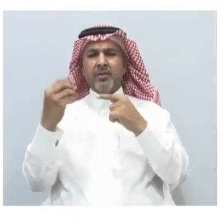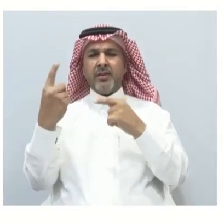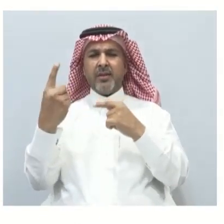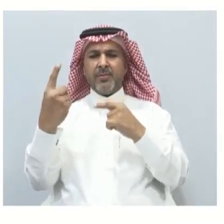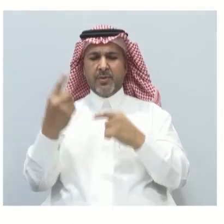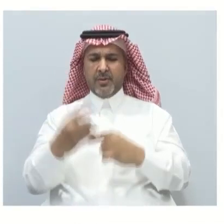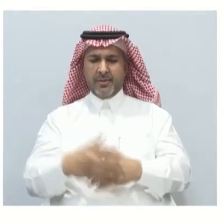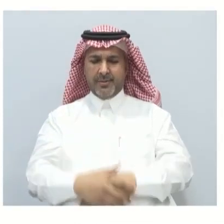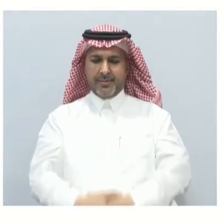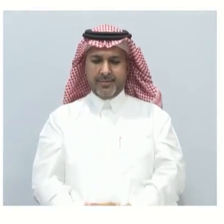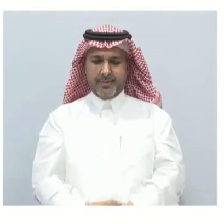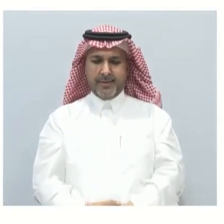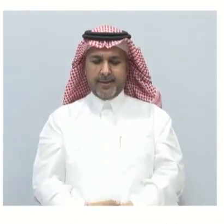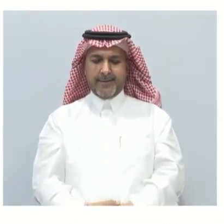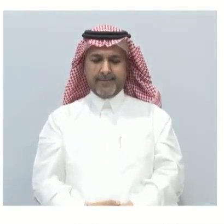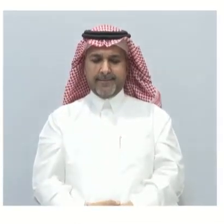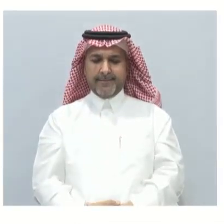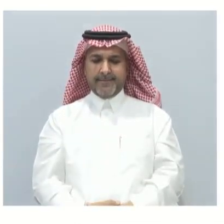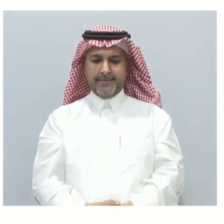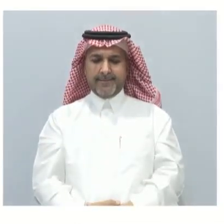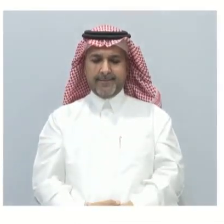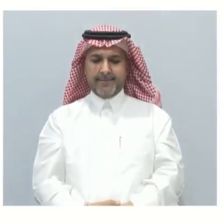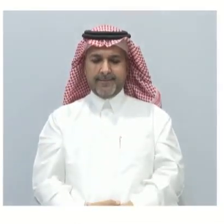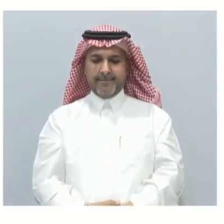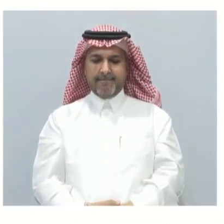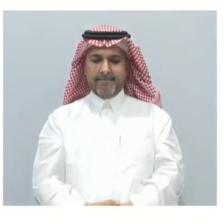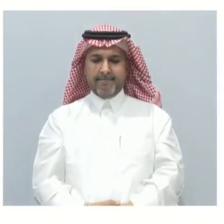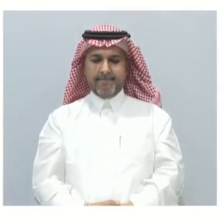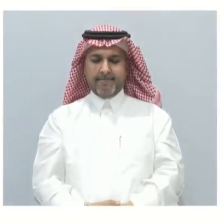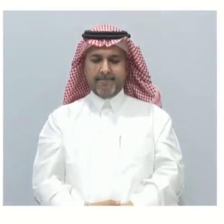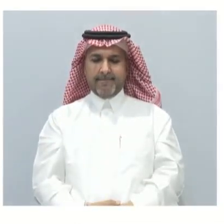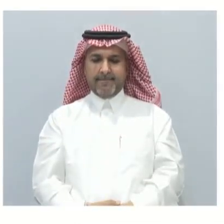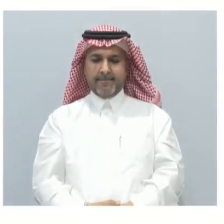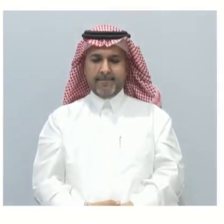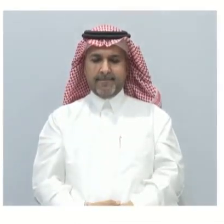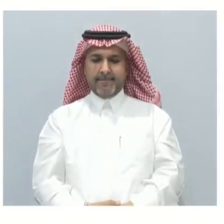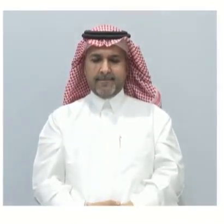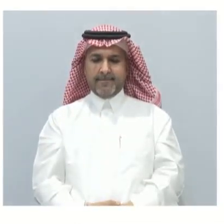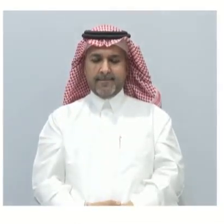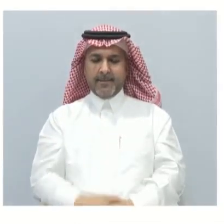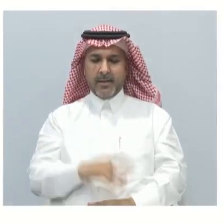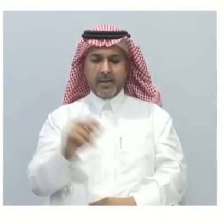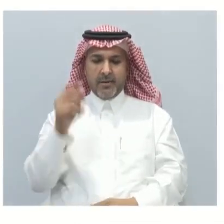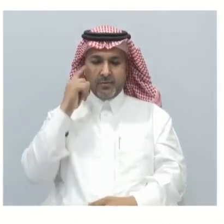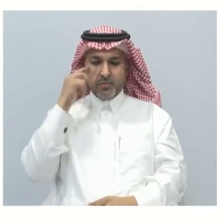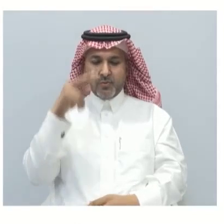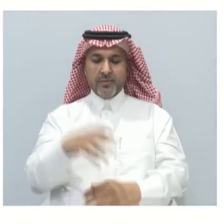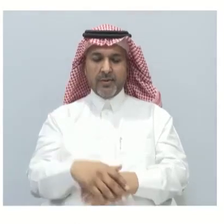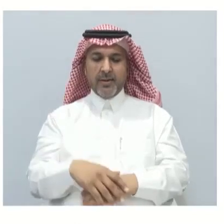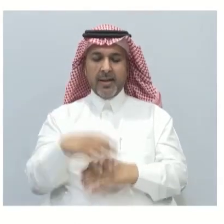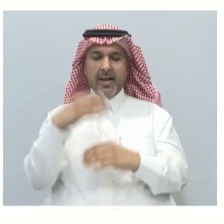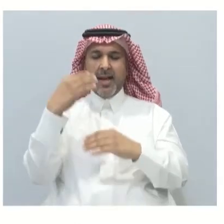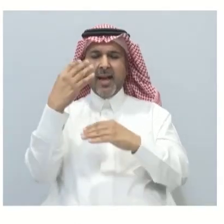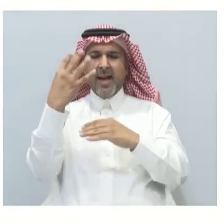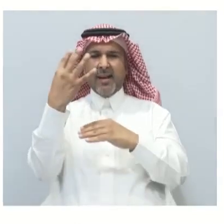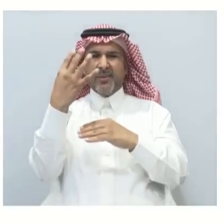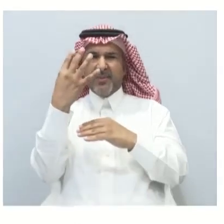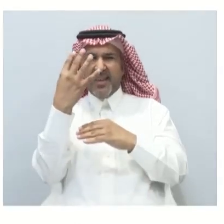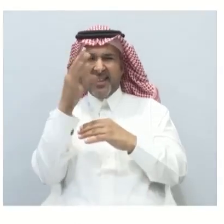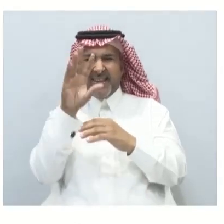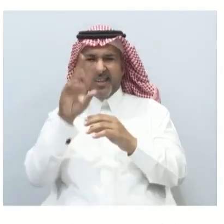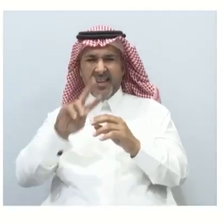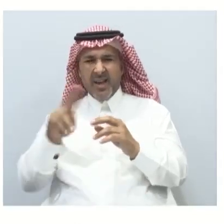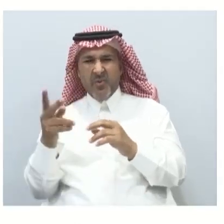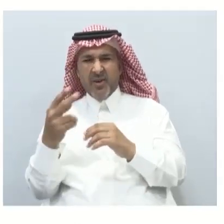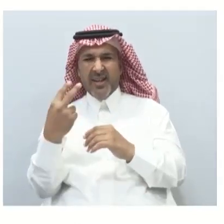الصحيح الجواب الصحيح هو اي هنا نفس الفكره ايضا بتحول انت الاربعه الى 2 تربيع